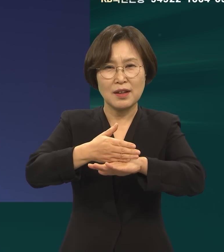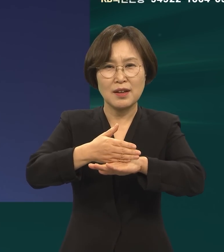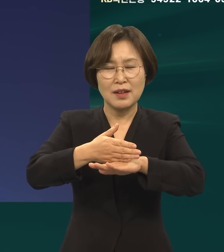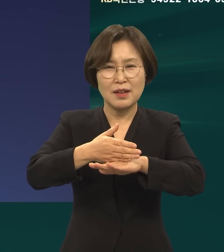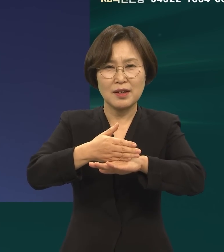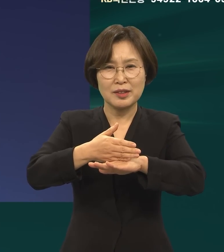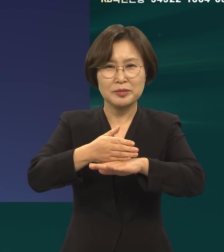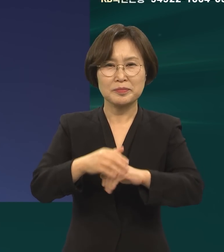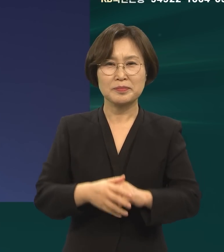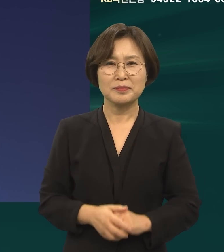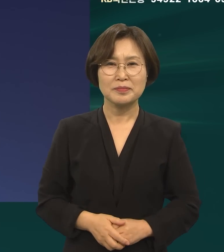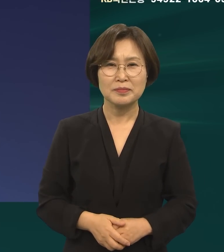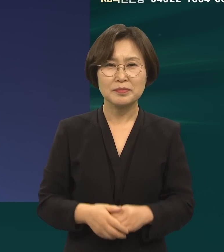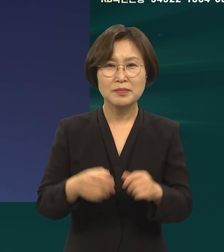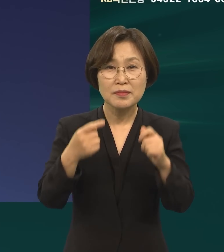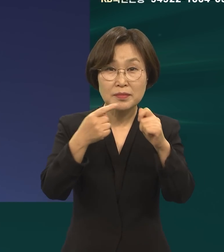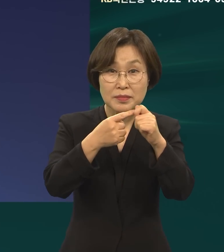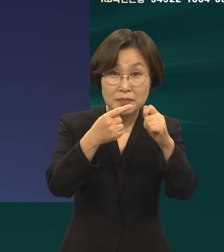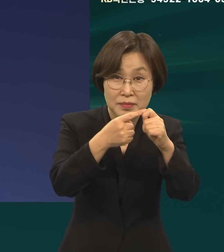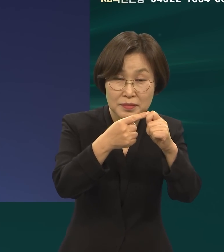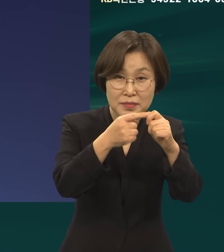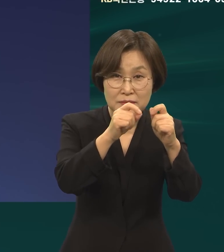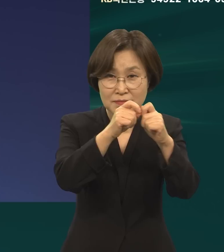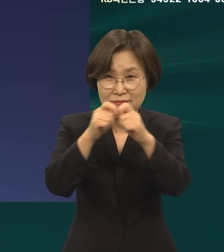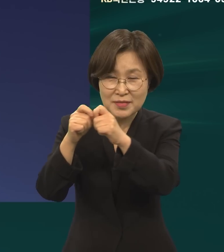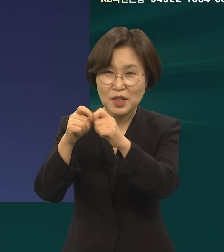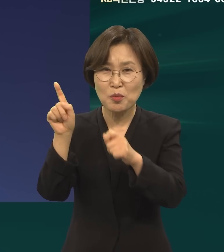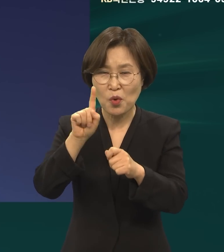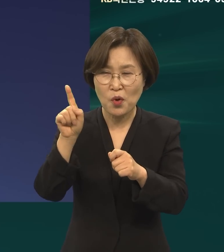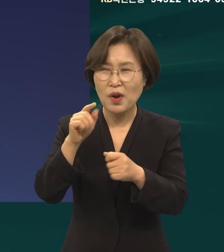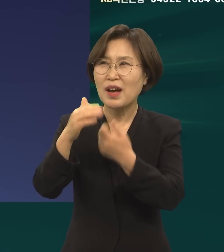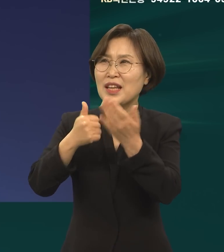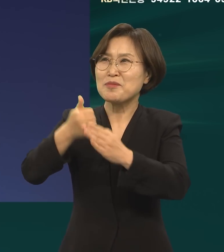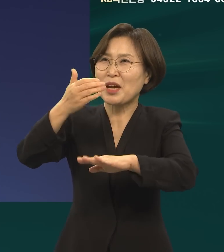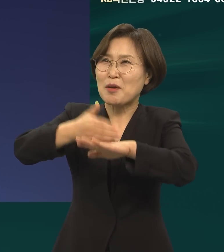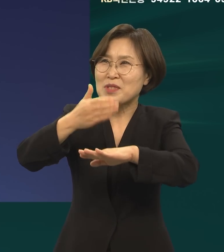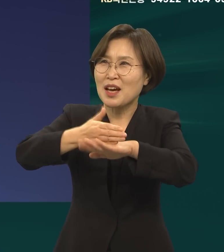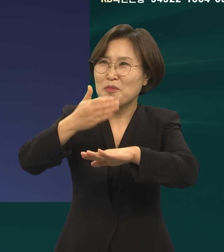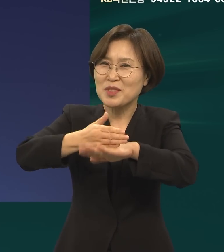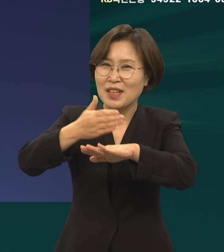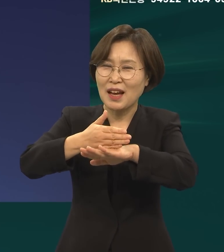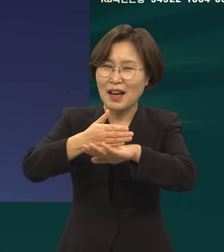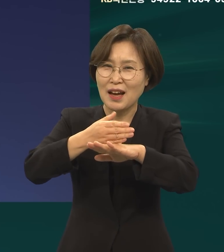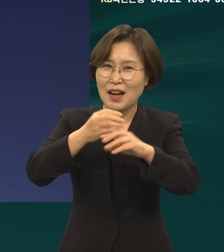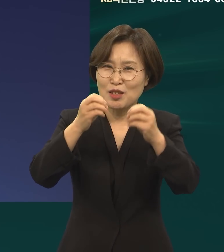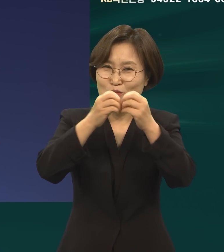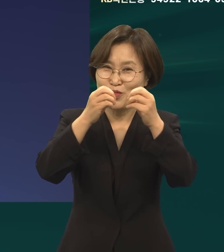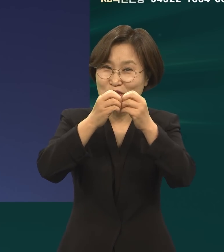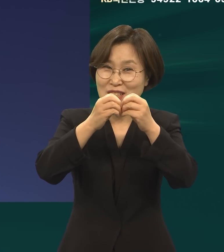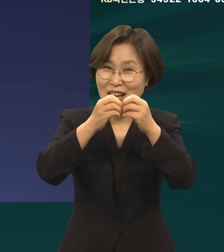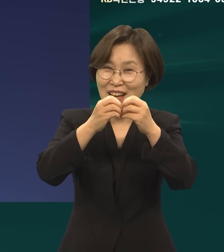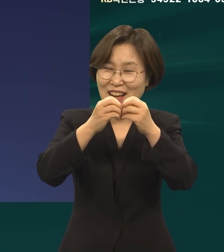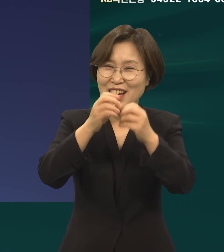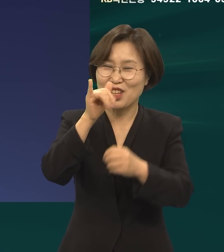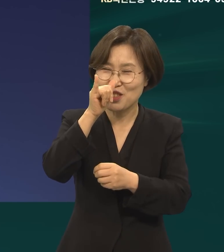문장을 가지고 있어요. 하나님 감사합니다. 있어요, 없어요? 한번 따라 하실까요?